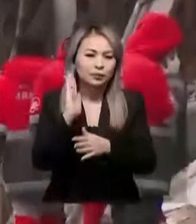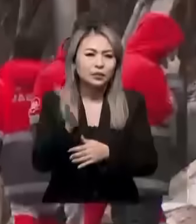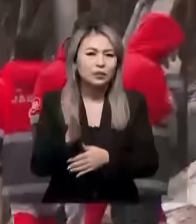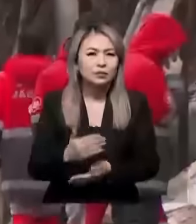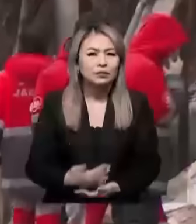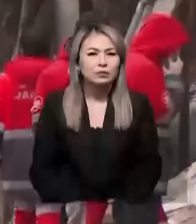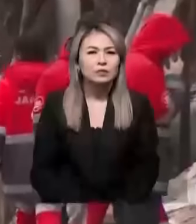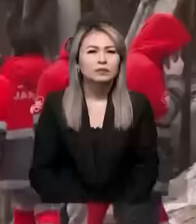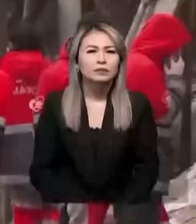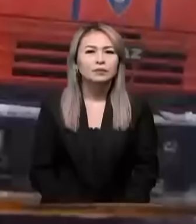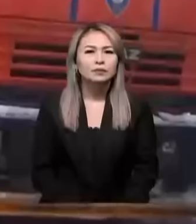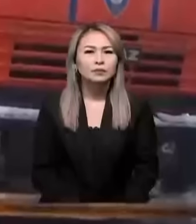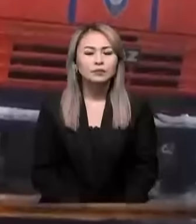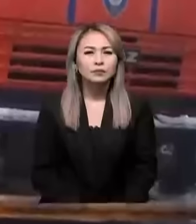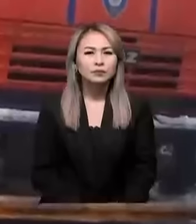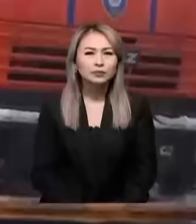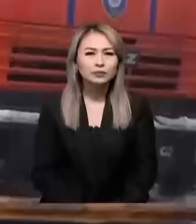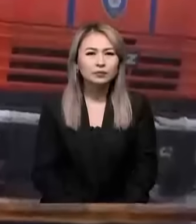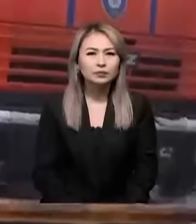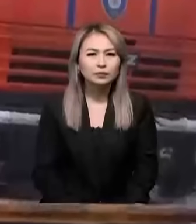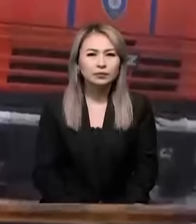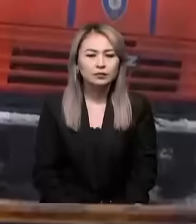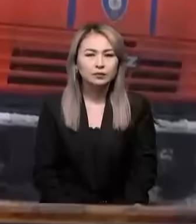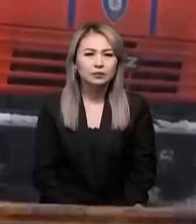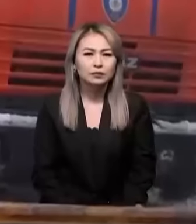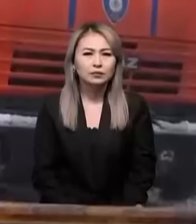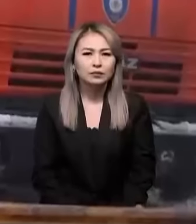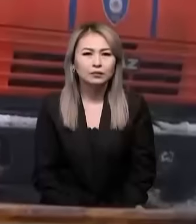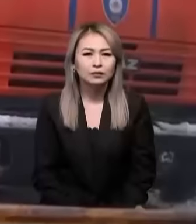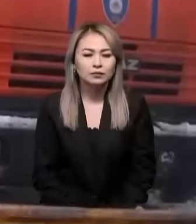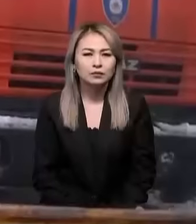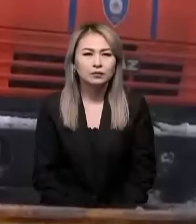мәлімдеді. Аршын Кемелжан, Кенжан Мұраев, 24 кезет, Алматыдан.